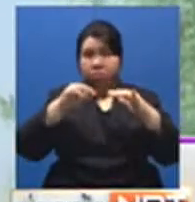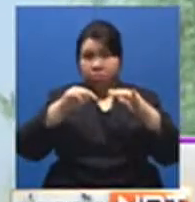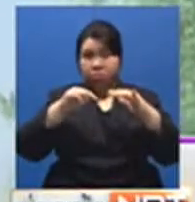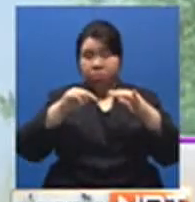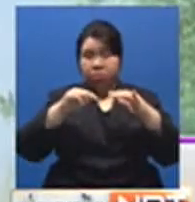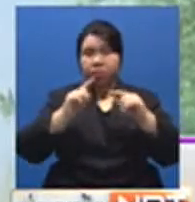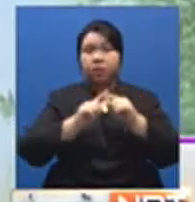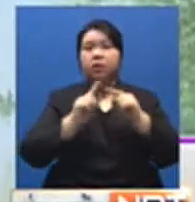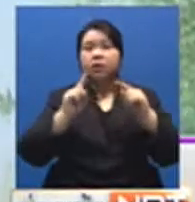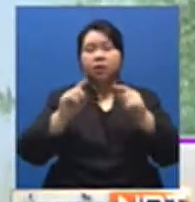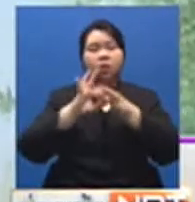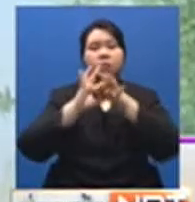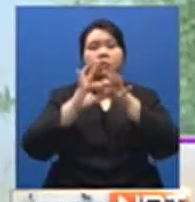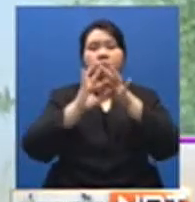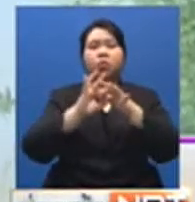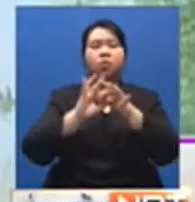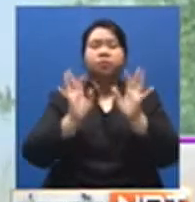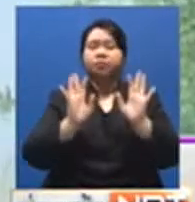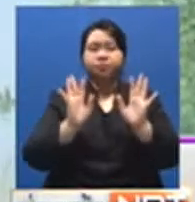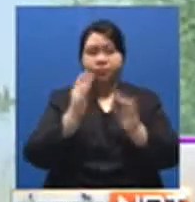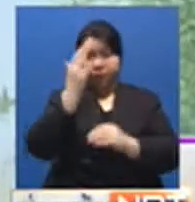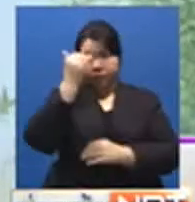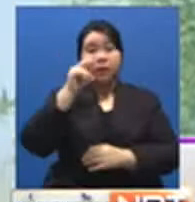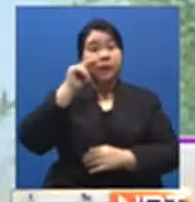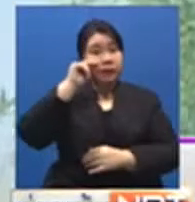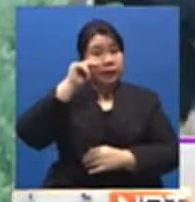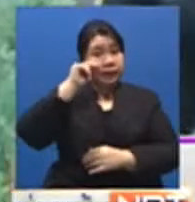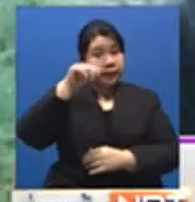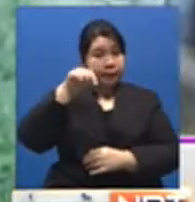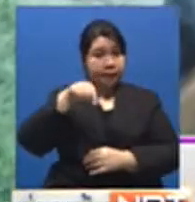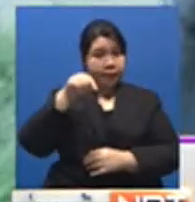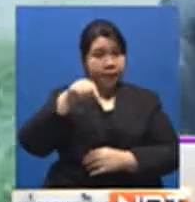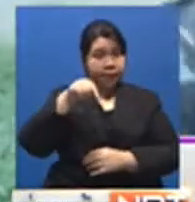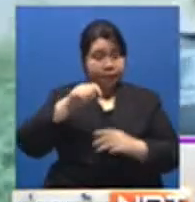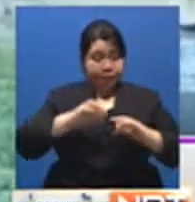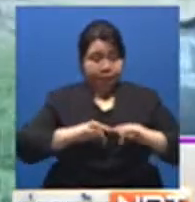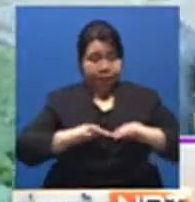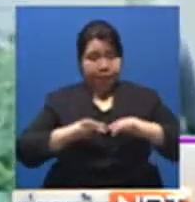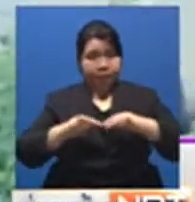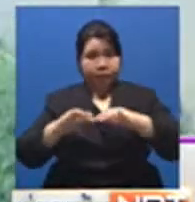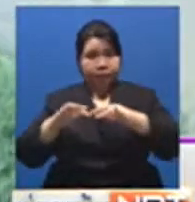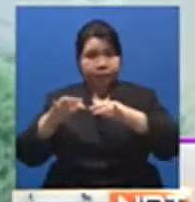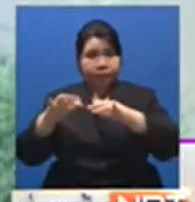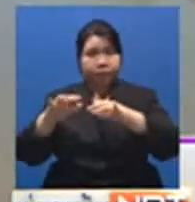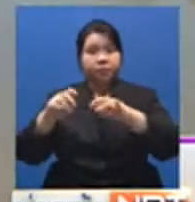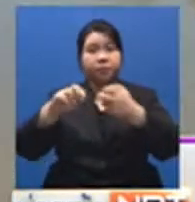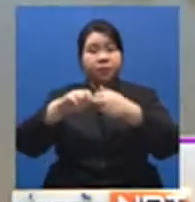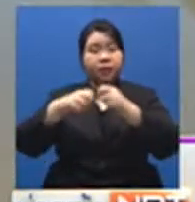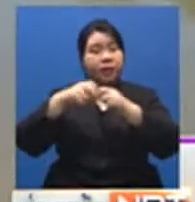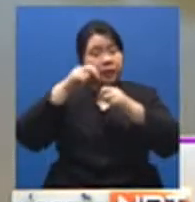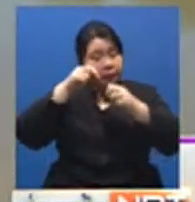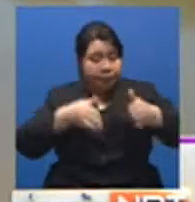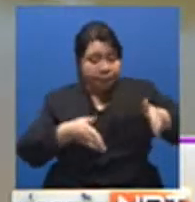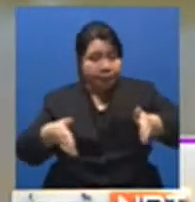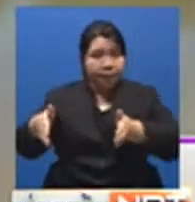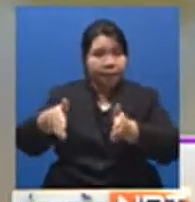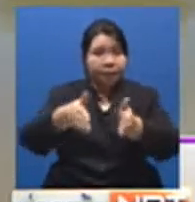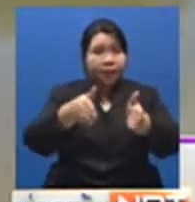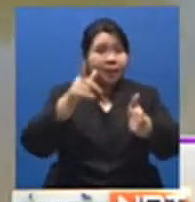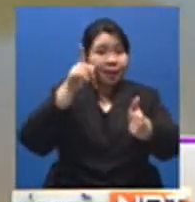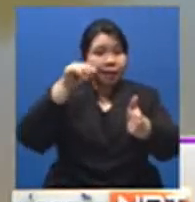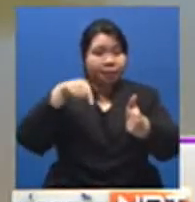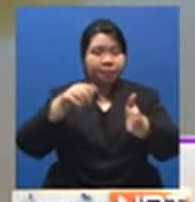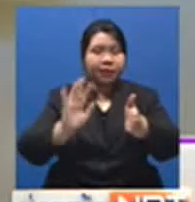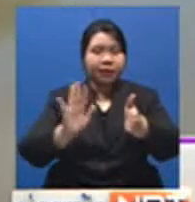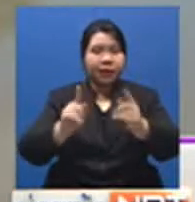แต่ก็ยังไม่น่าเป็นห่วงเนื่องจากว่าน้ำที่มาแล้วก็เอ่อขึ้นมาไม่ได้เป็นน้ำมาจากแม่น้ำนะคะแต่ว่าเป็นการ